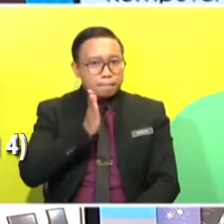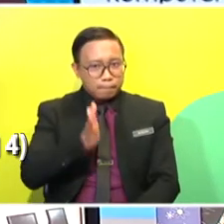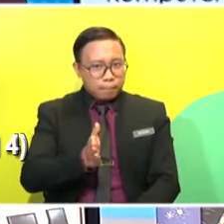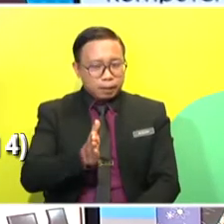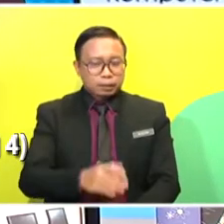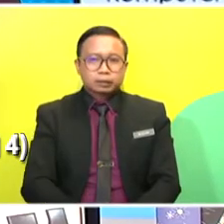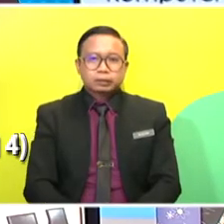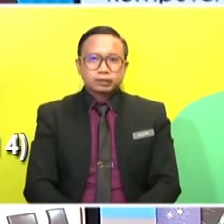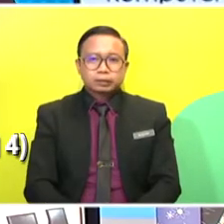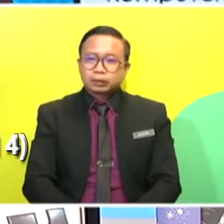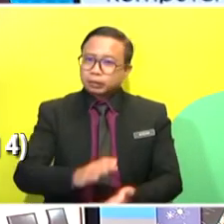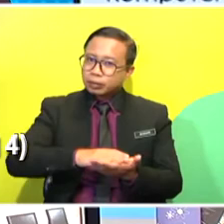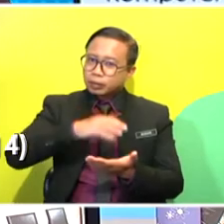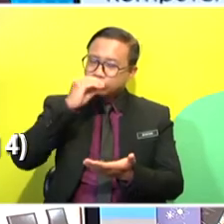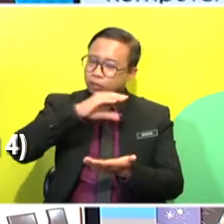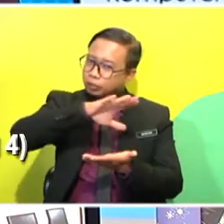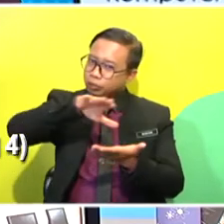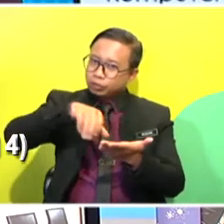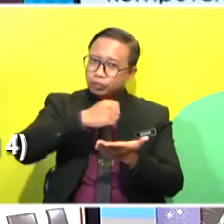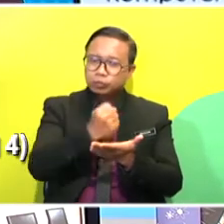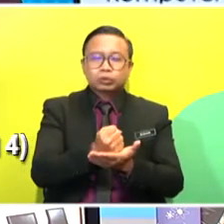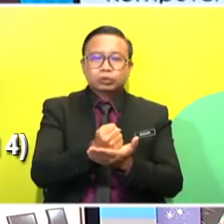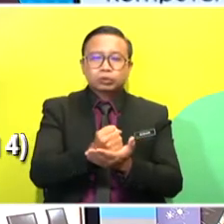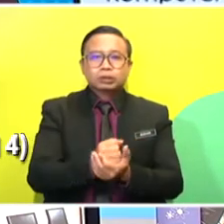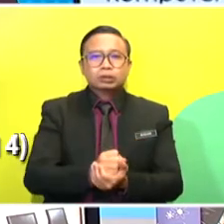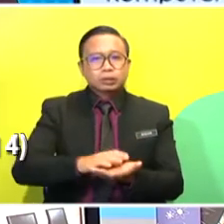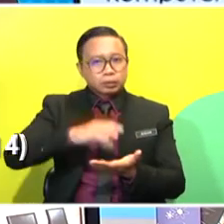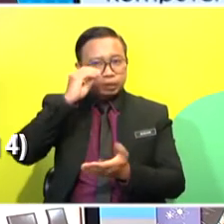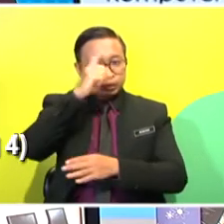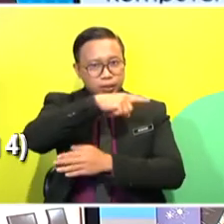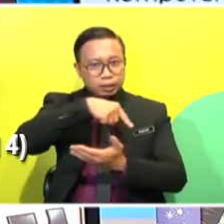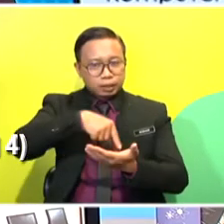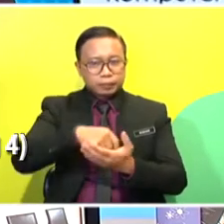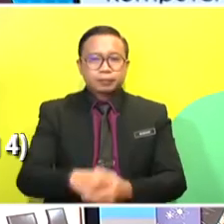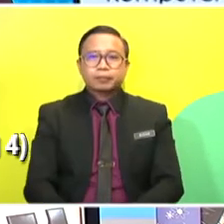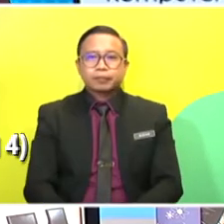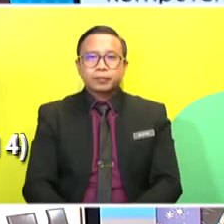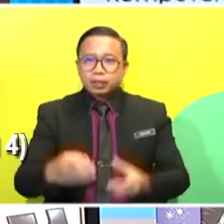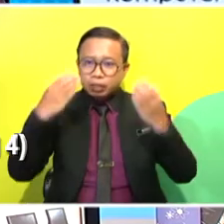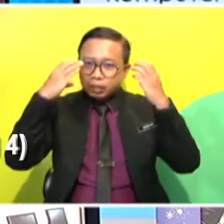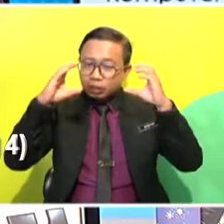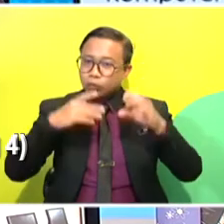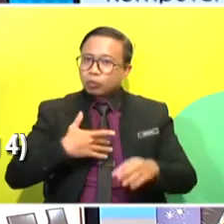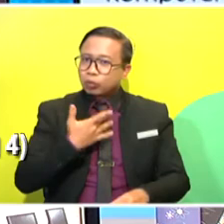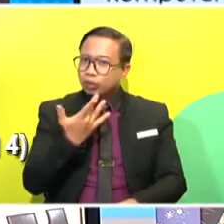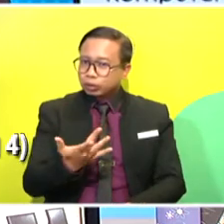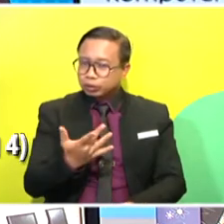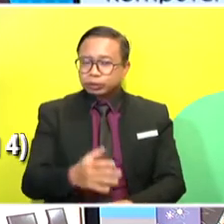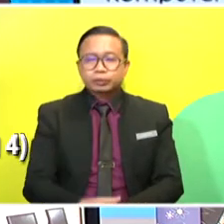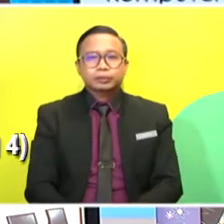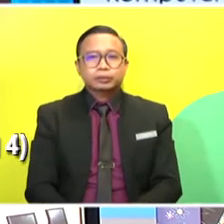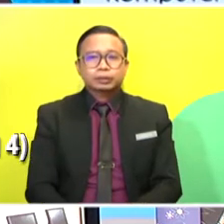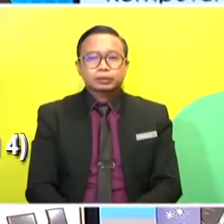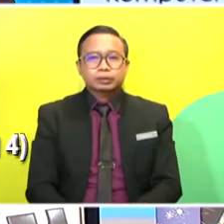sebab Nisa dapat mempelajari semua apa yang kita belajar pada hari ini. Jadi cikgu rasalah kan, cikgu patut berikan